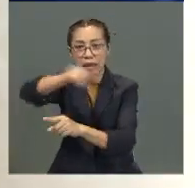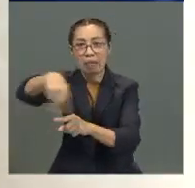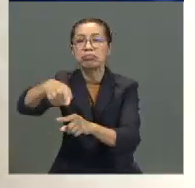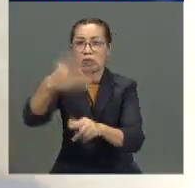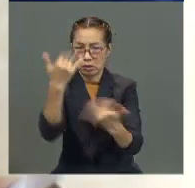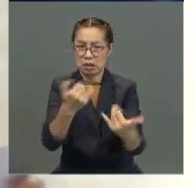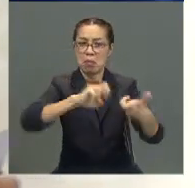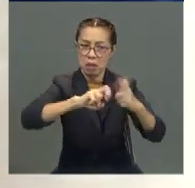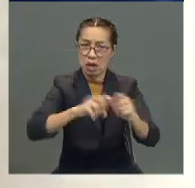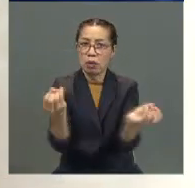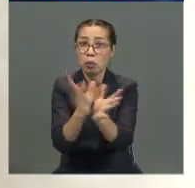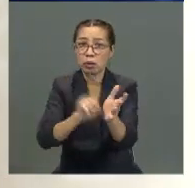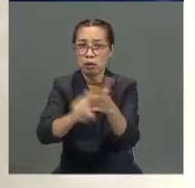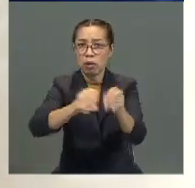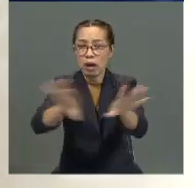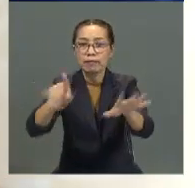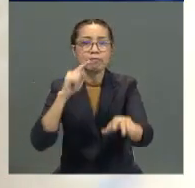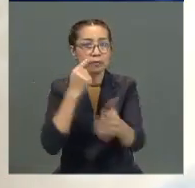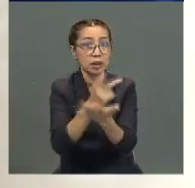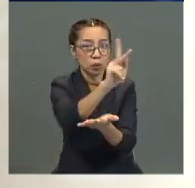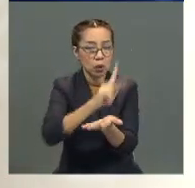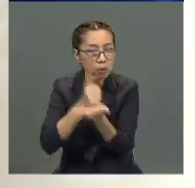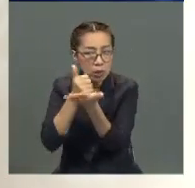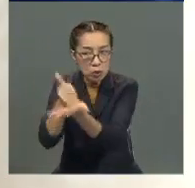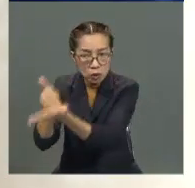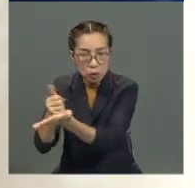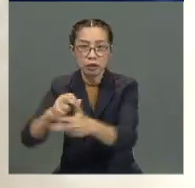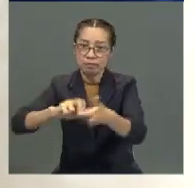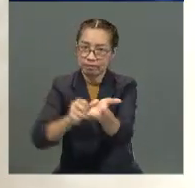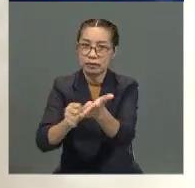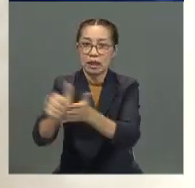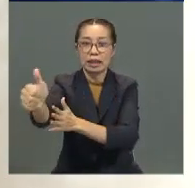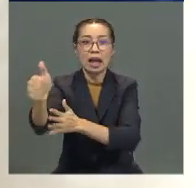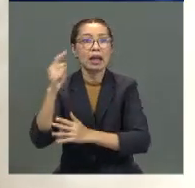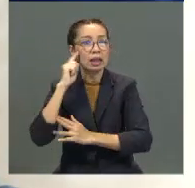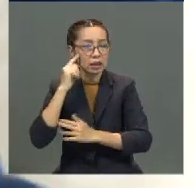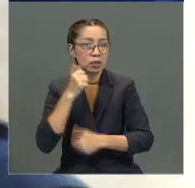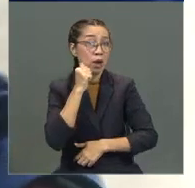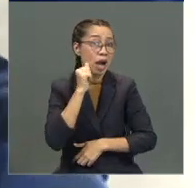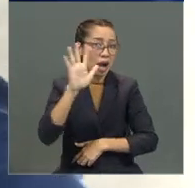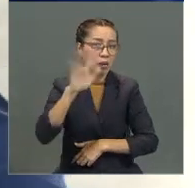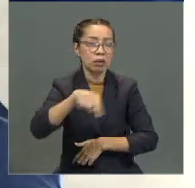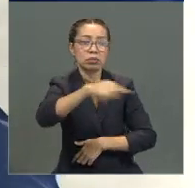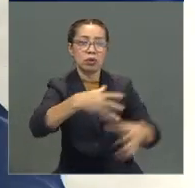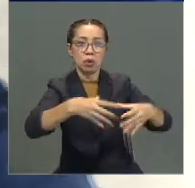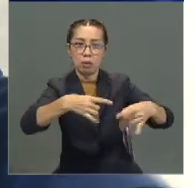ชั่วโมงสนานของรัฐตรีว่าการกระทรวงพลังงานคุณสนธิรัตน์สนธิจิรวงศ์เชื่อมั่นครับว่ารัฐบาลนั้นจะสามารถที่แจงรายละเอียดความจำเป็นเร่งด่วนในการใช้เงินทุกบาททุกสตางค์นะเพื่อเกิดการเยียวยาการบรรเทาผลกระทบทางเศรษฐกิจและสังคมที่เกิดจากการแพร่เชื้อของโครง29ได้อย่างรอบด้านซึ่งใช้เวลาเพียง 3วันก็น่าจะพอที่ทางส.ส.ฝ่ายค้านนั้นจะทำการที่ปลายซักถามและตรวจสอบไม่จำเป็นต้องใช้เวลาถึงห้าวันนี้เป็นมุมมองของทางท่านรัตติว่าการกระทรวงพลังงานนะครับอ่ะ